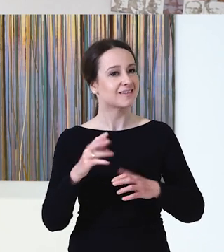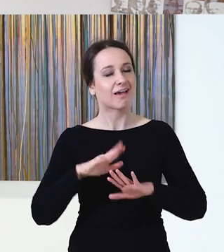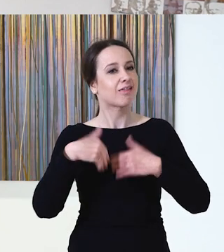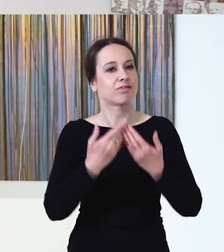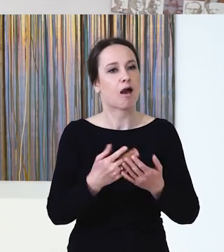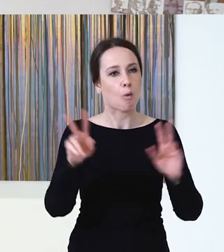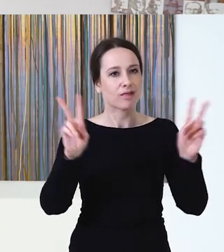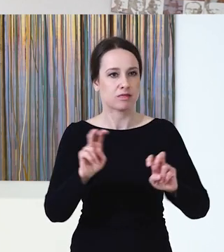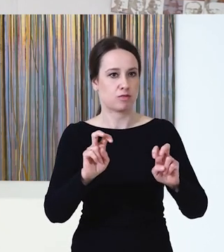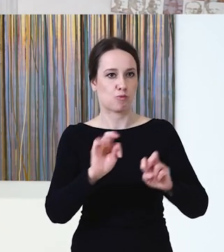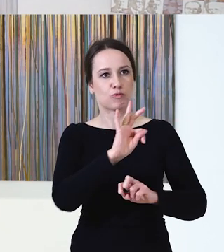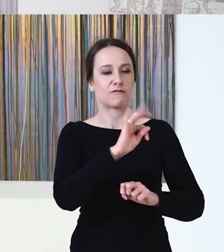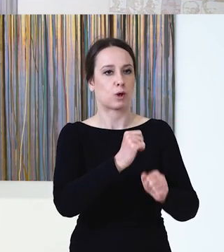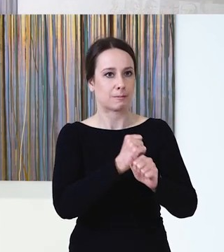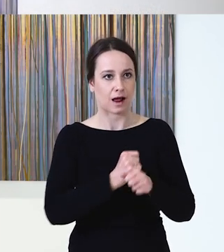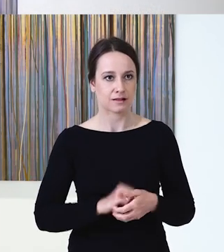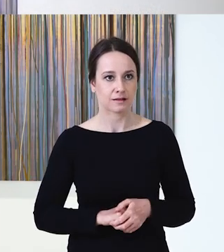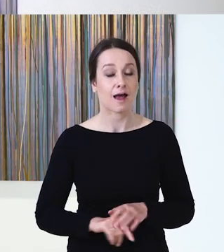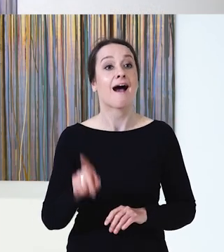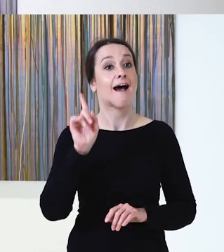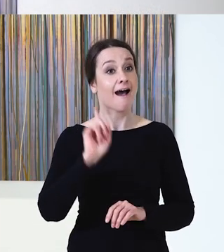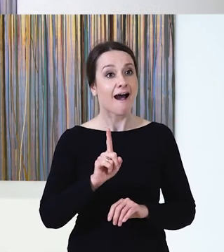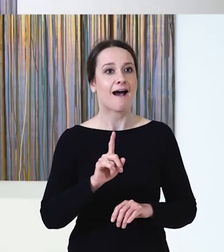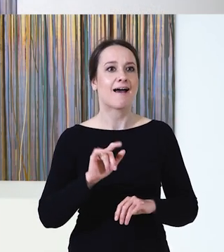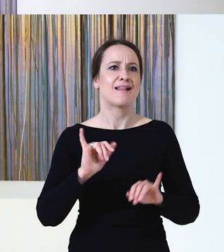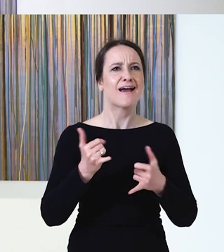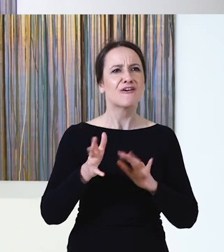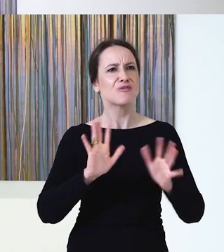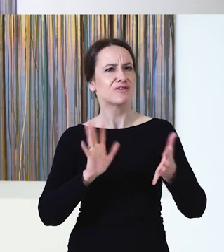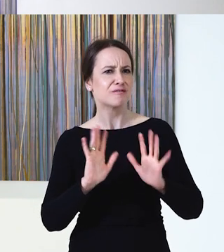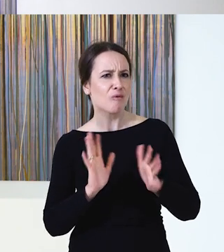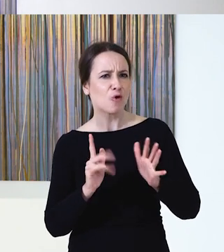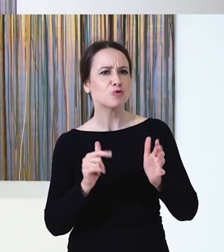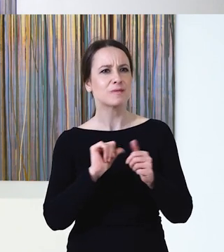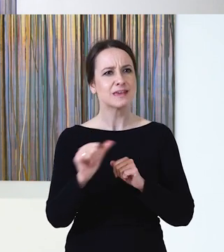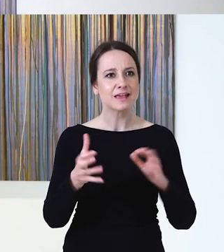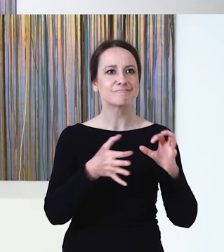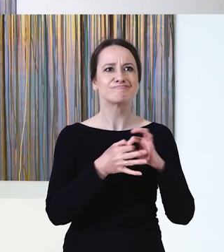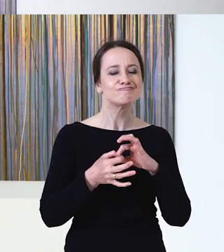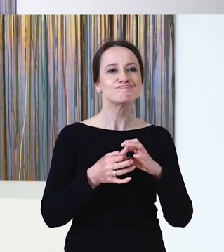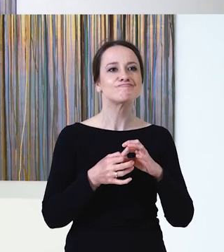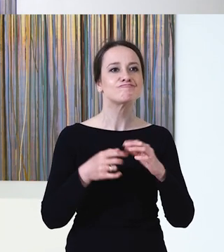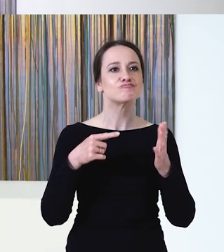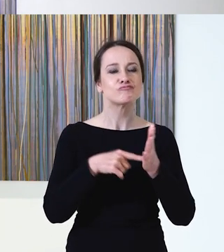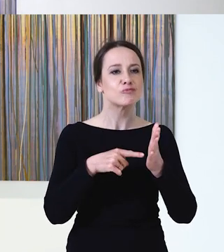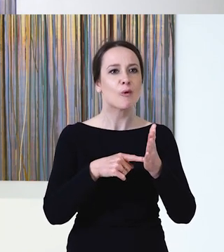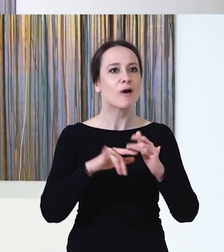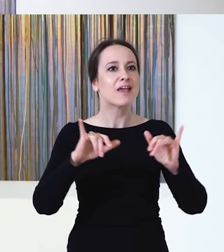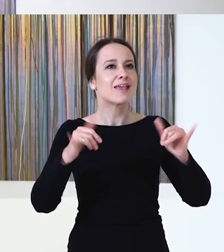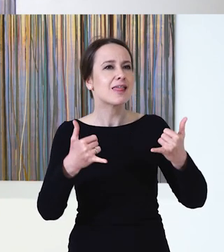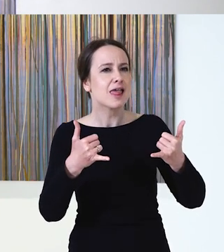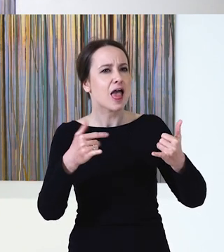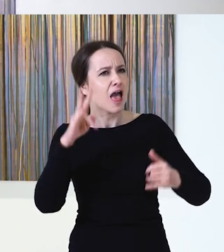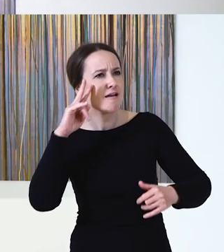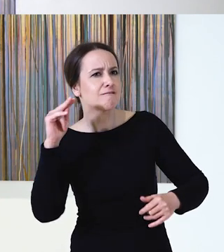tytułu pracy jednak w jakiś sposób nawiązują w dużym stopniu do widzenia